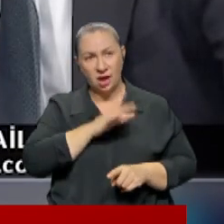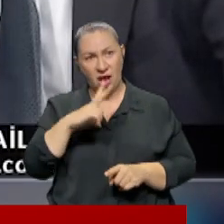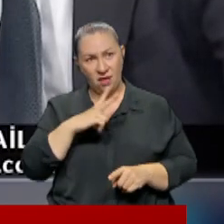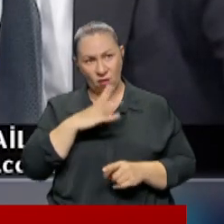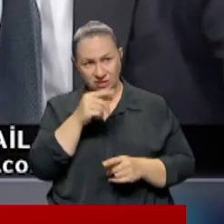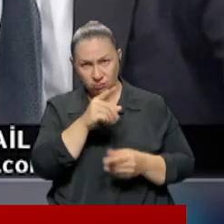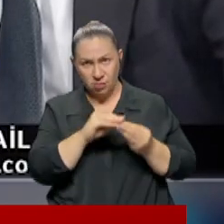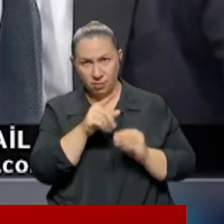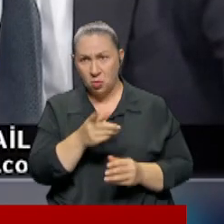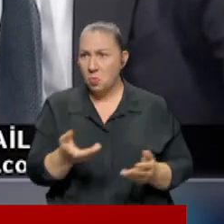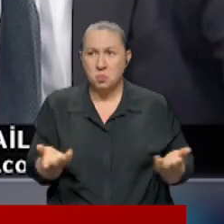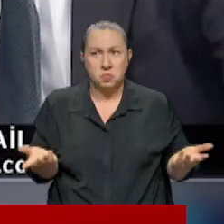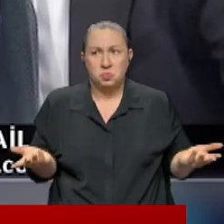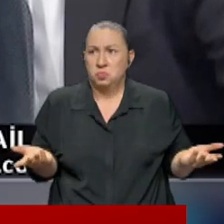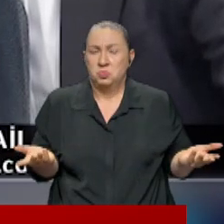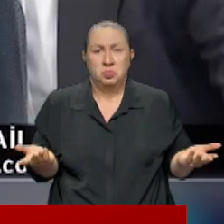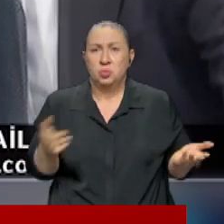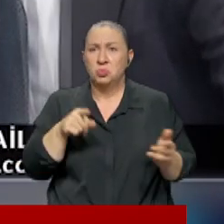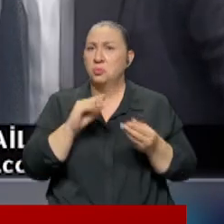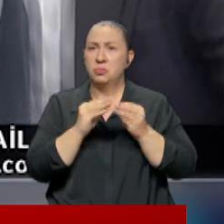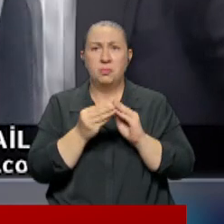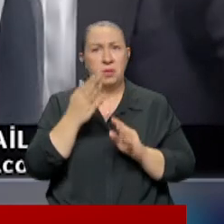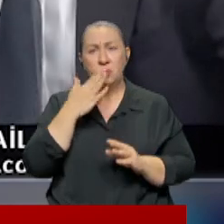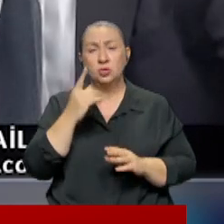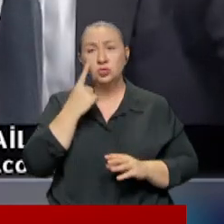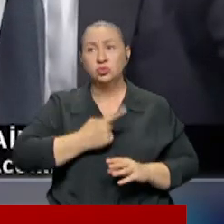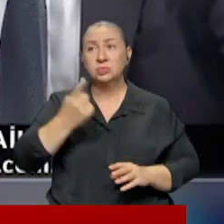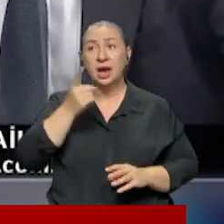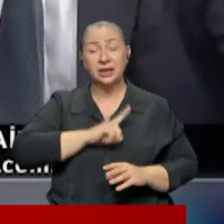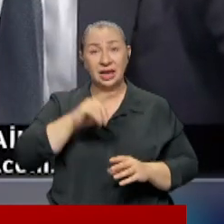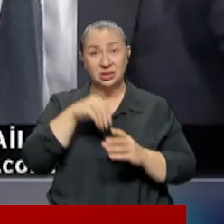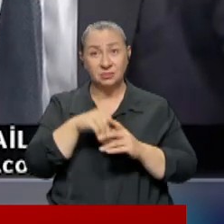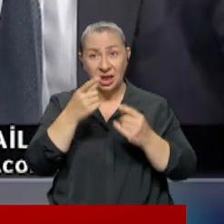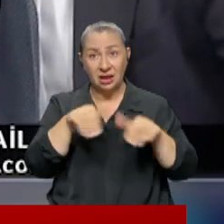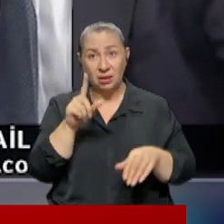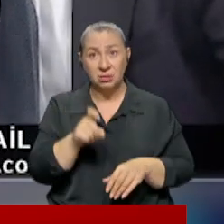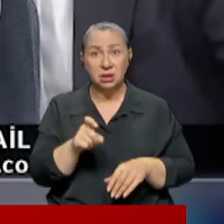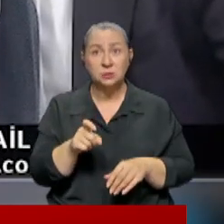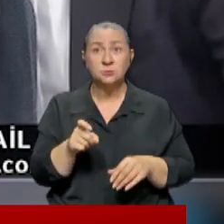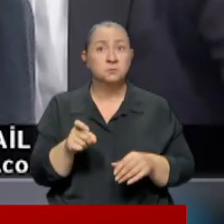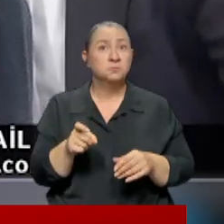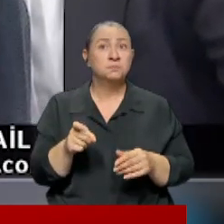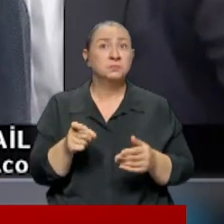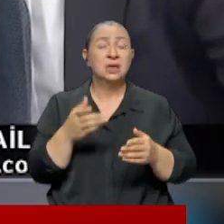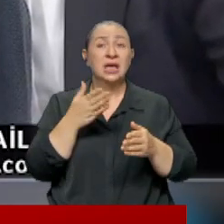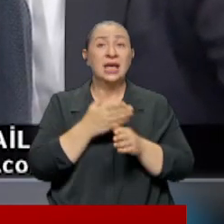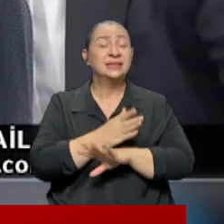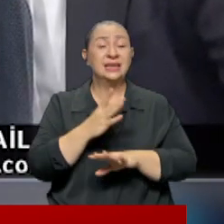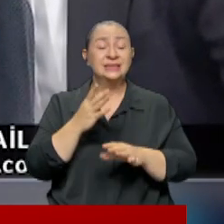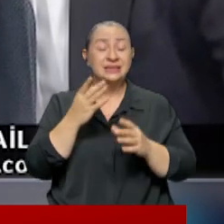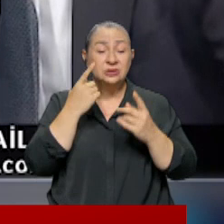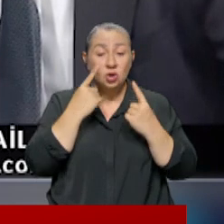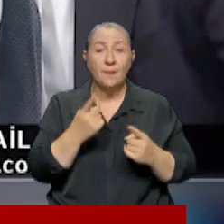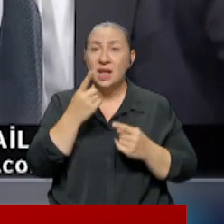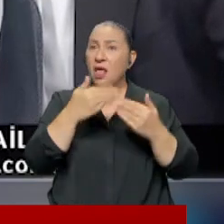için bir problem midir? Yok, yani şu anda bir problem değil bu. Cumhurbaşkanlığı adaylığı için bir engel midir? Yani esas itibariyle